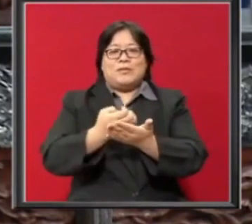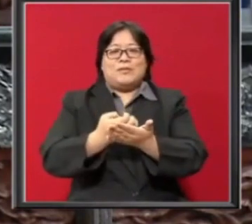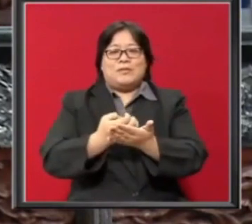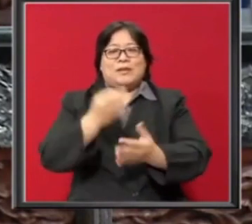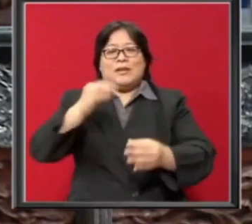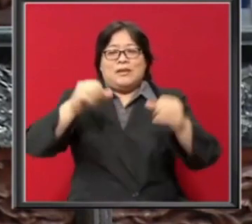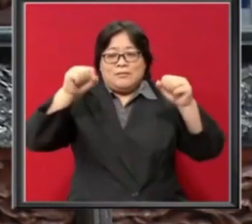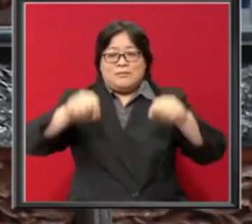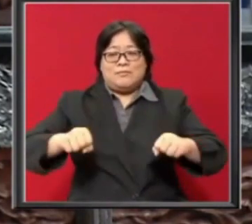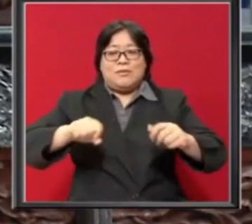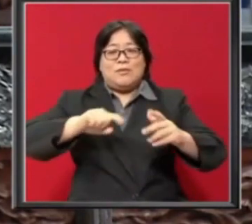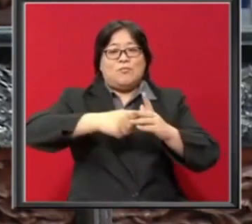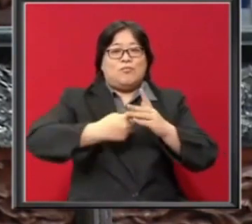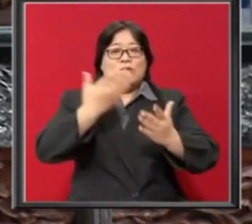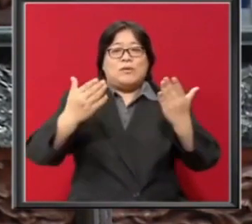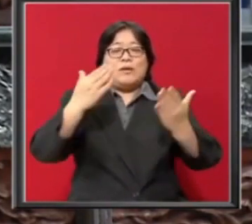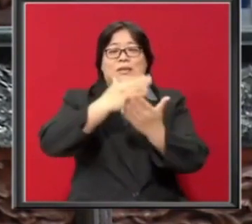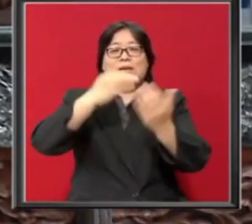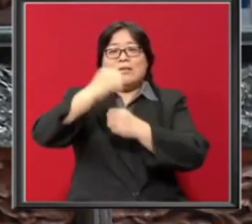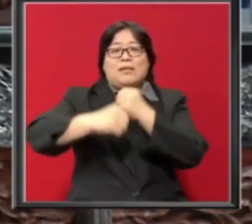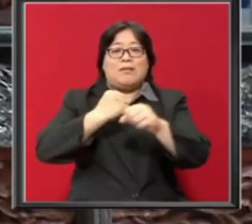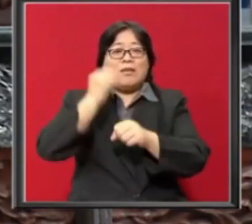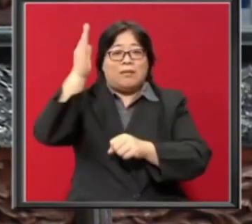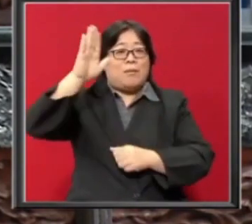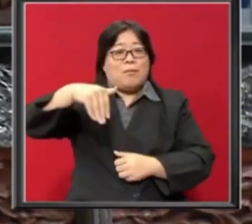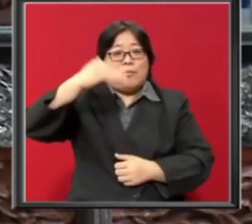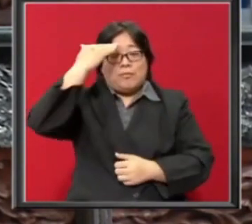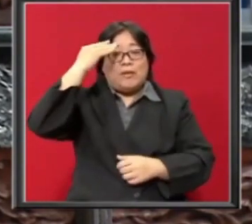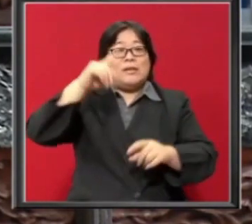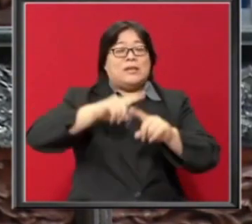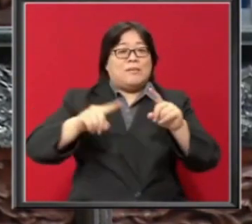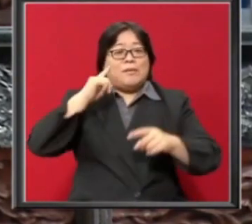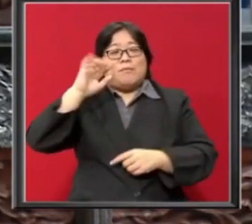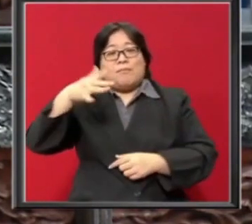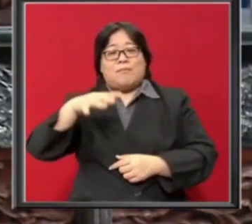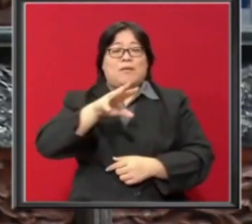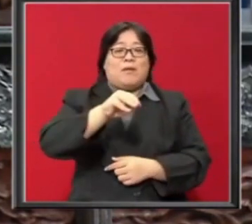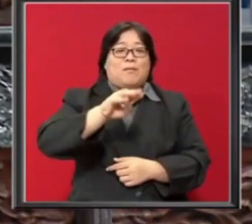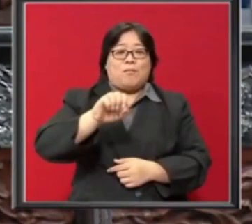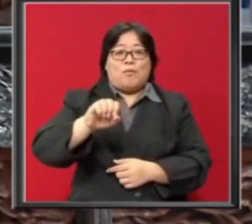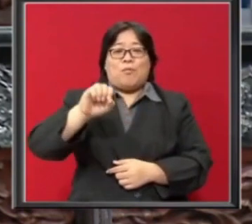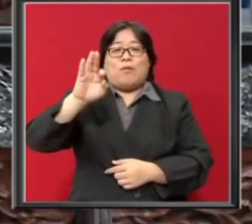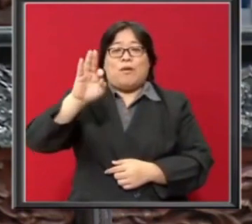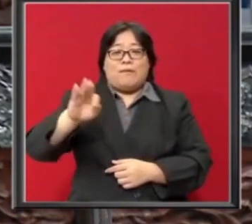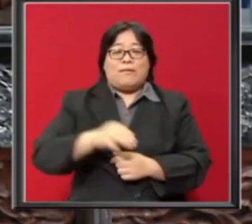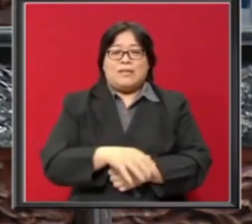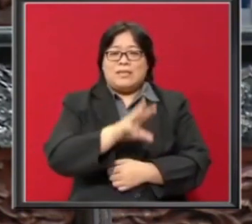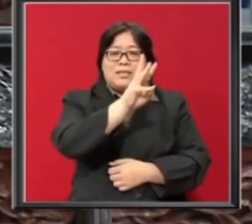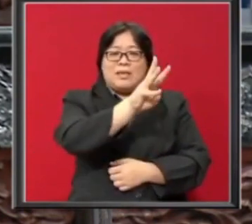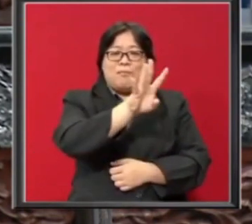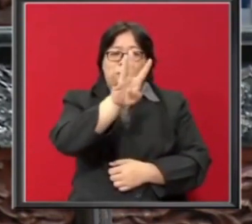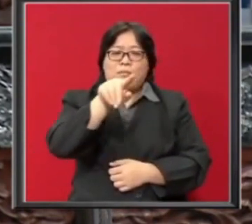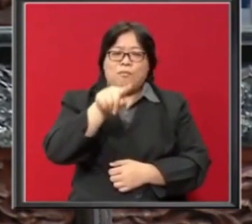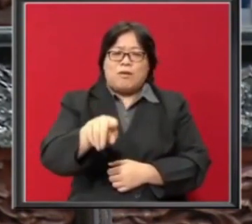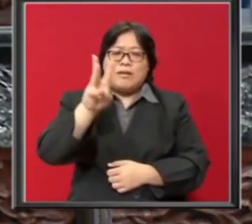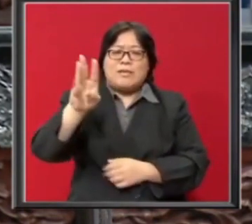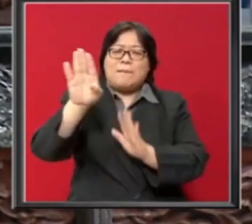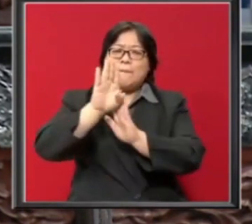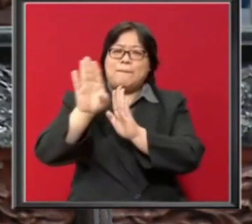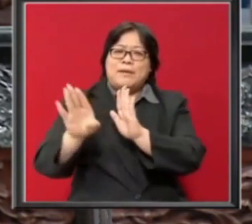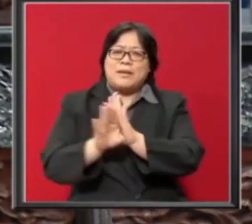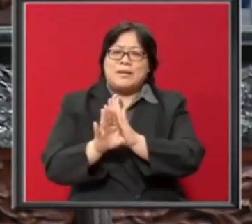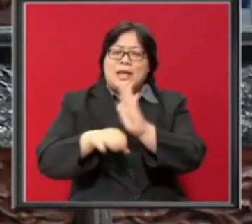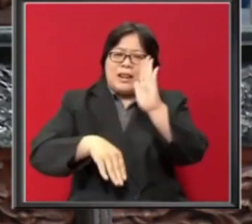4711036008200 mulai pertengahan tahun depan belum tentu tapi unduran kementerian keuangan 6046